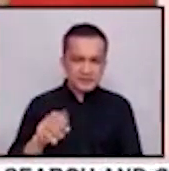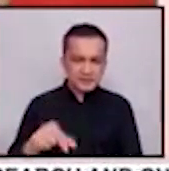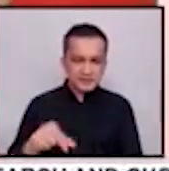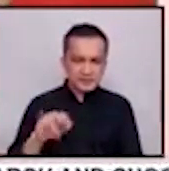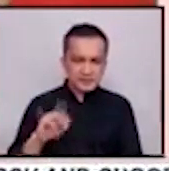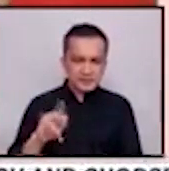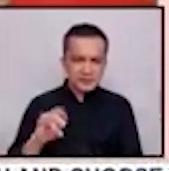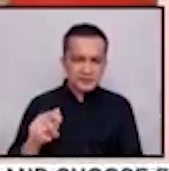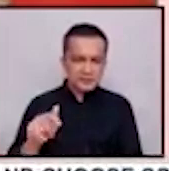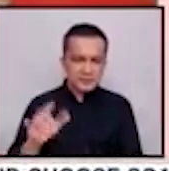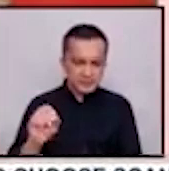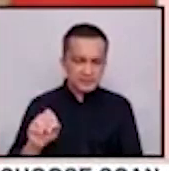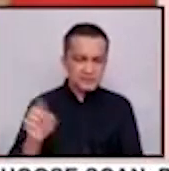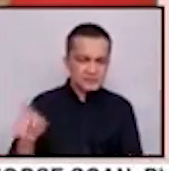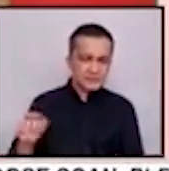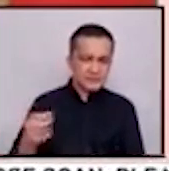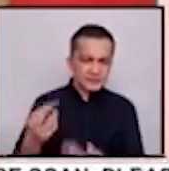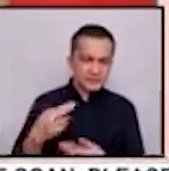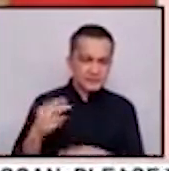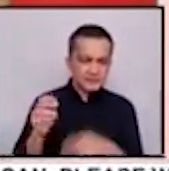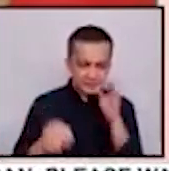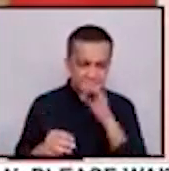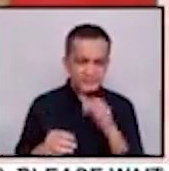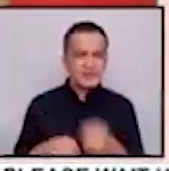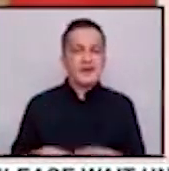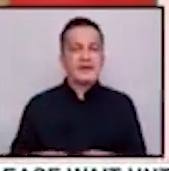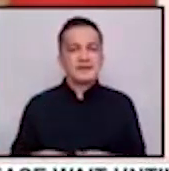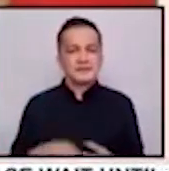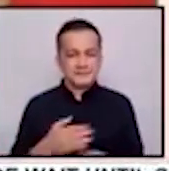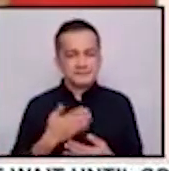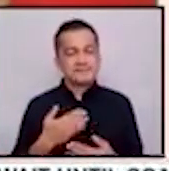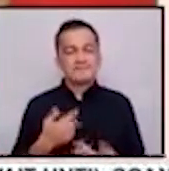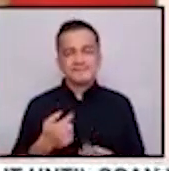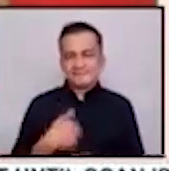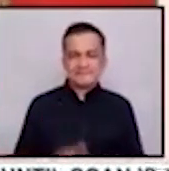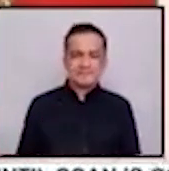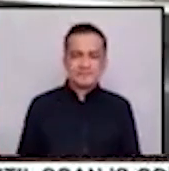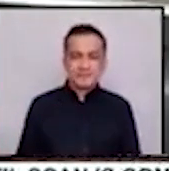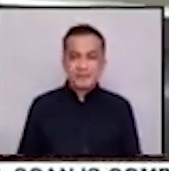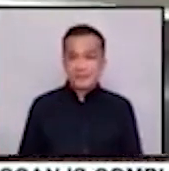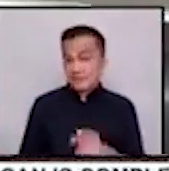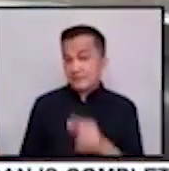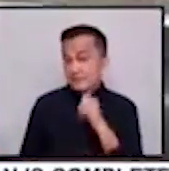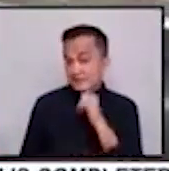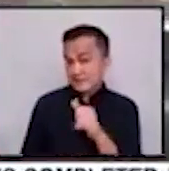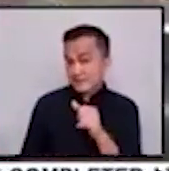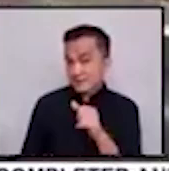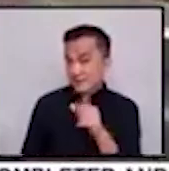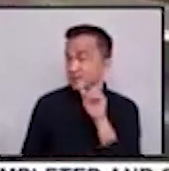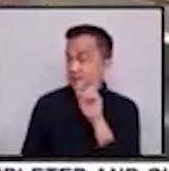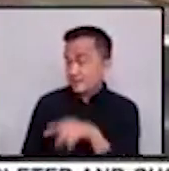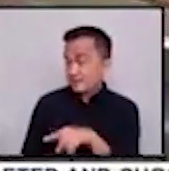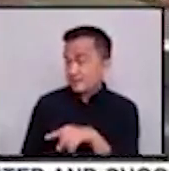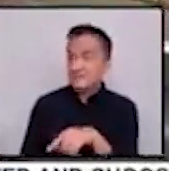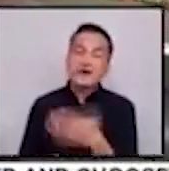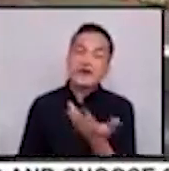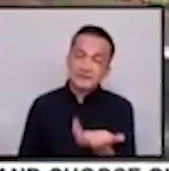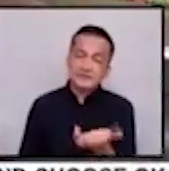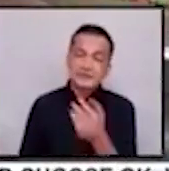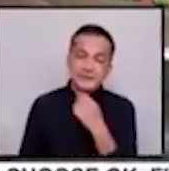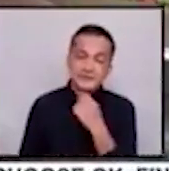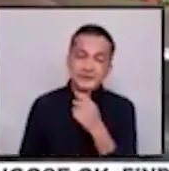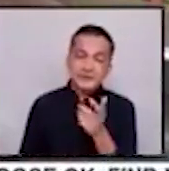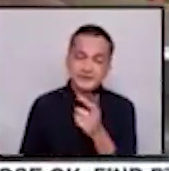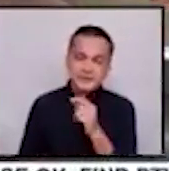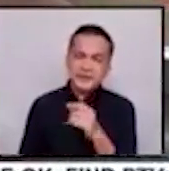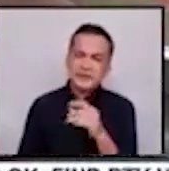yung reaction ng mga Pilipino ngayon. And they're very happy. Hindi ka naman nadulas, no? Sa iyo. Hindi naman nadulas. Pero pwede bang ikwento mo sa